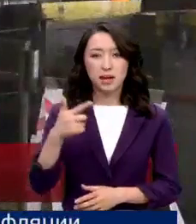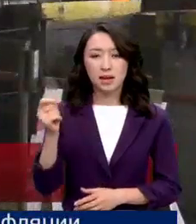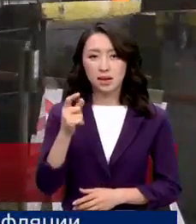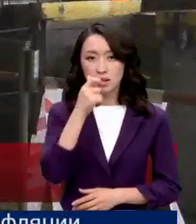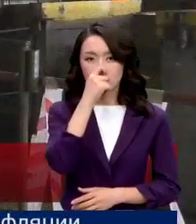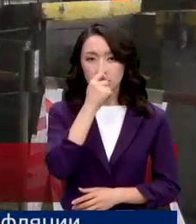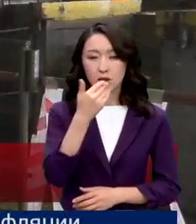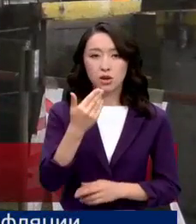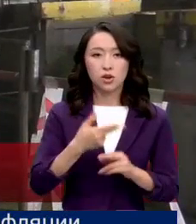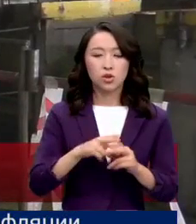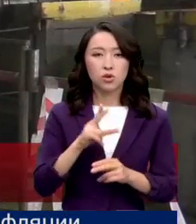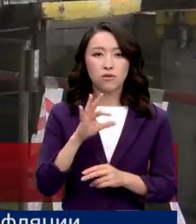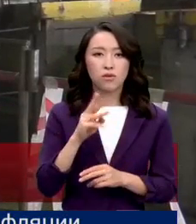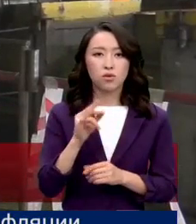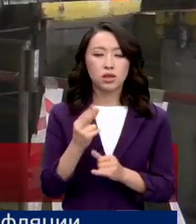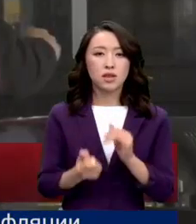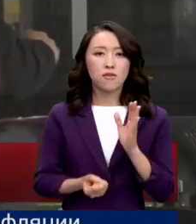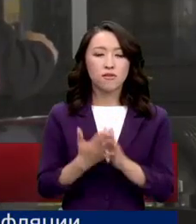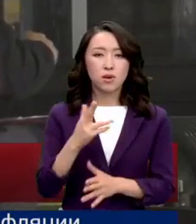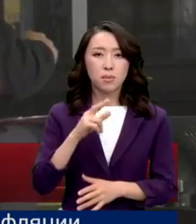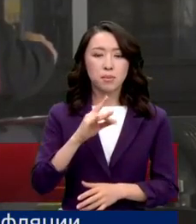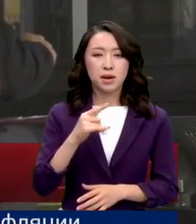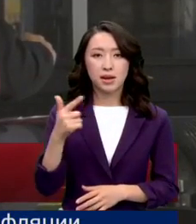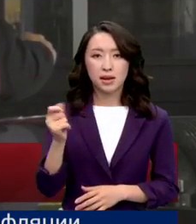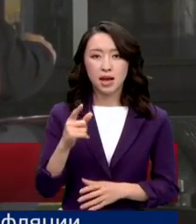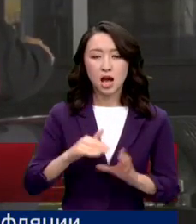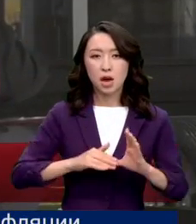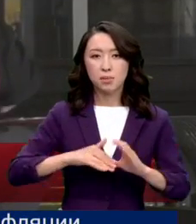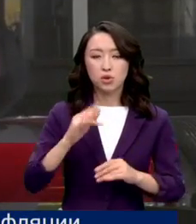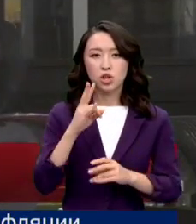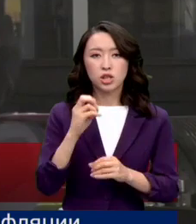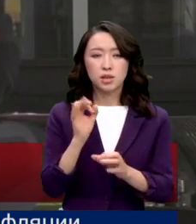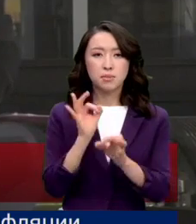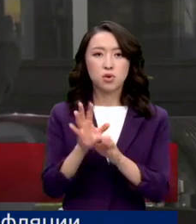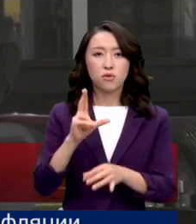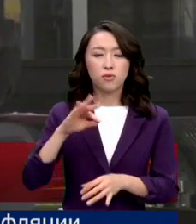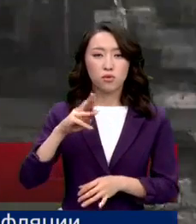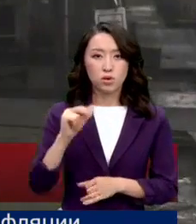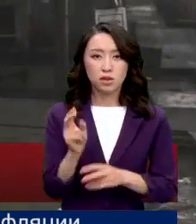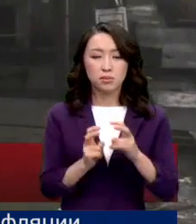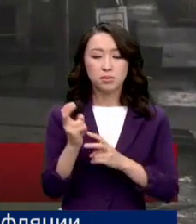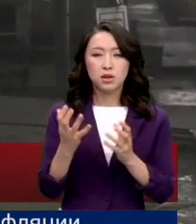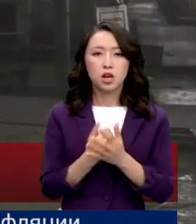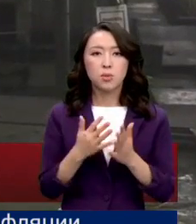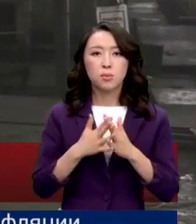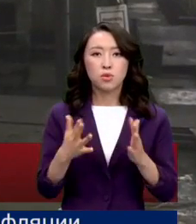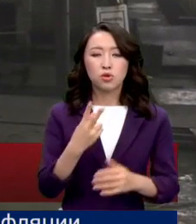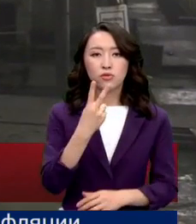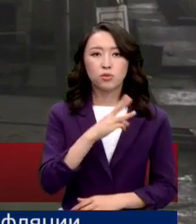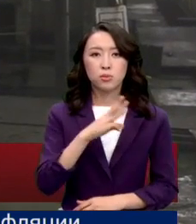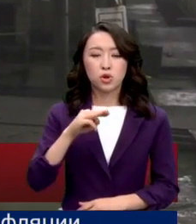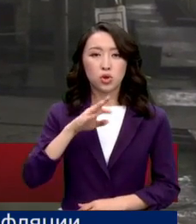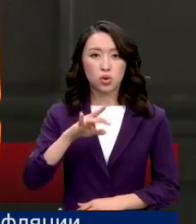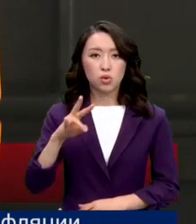действующей системы торговли квотами на выбросы парниковых газов объем непогашенной квоты предприятием составил более 2 миллионов